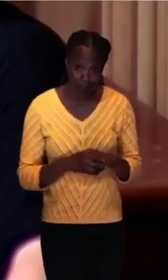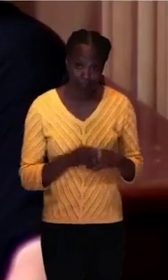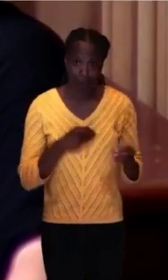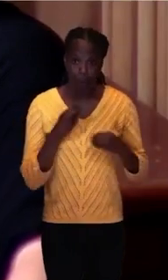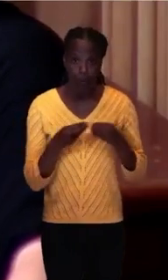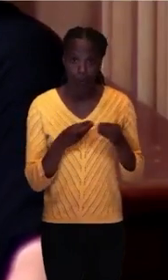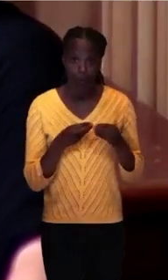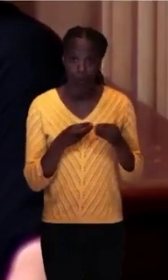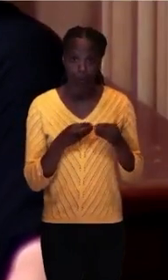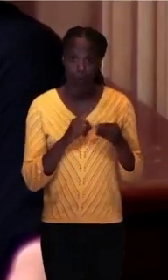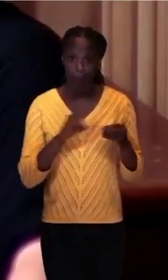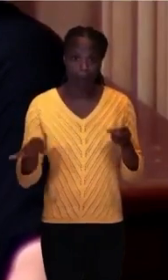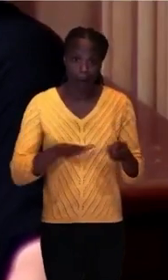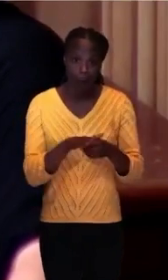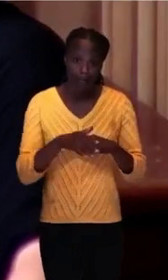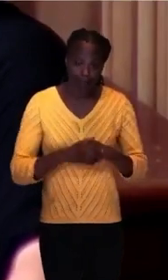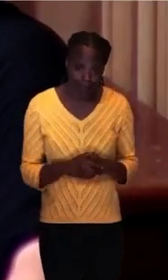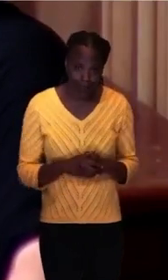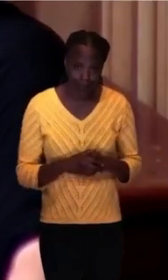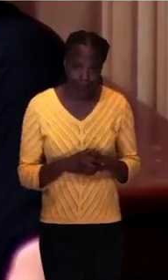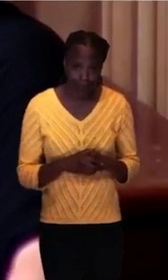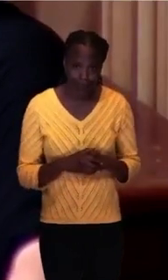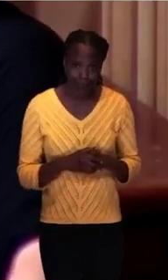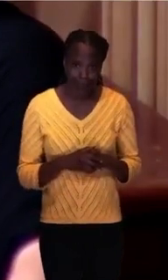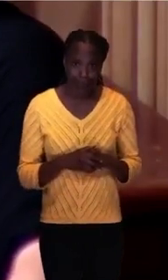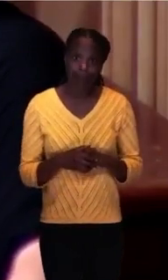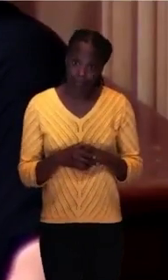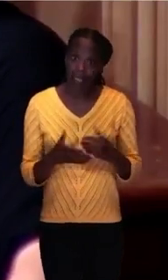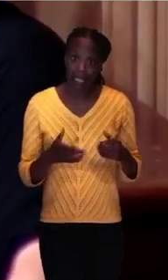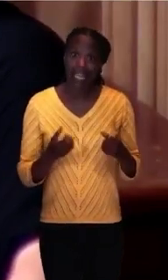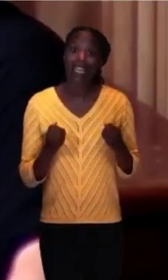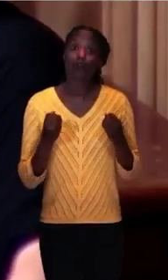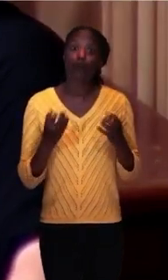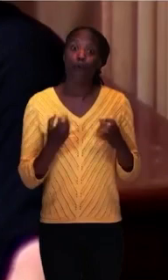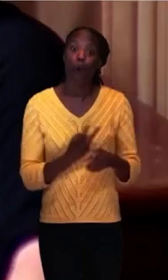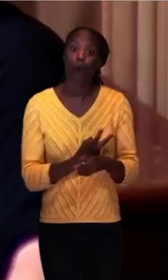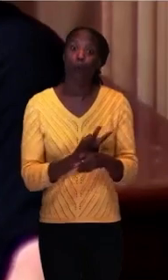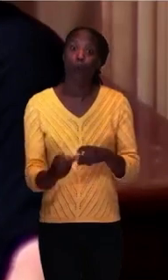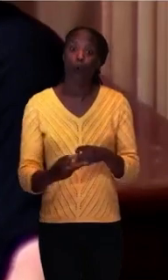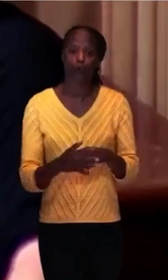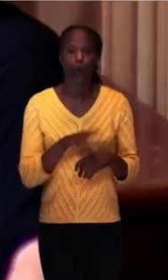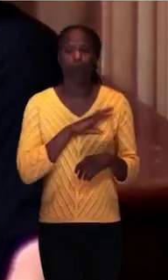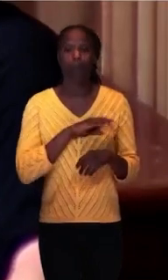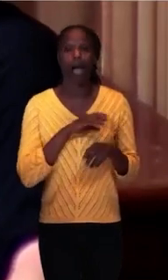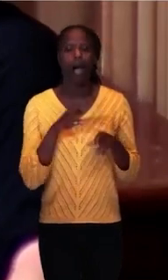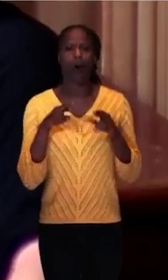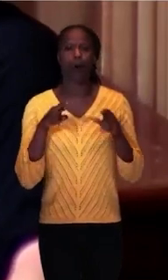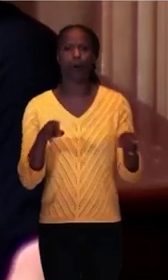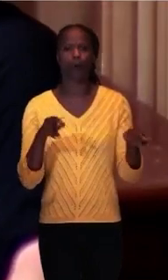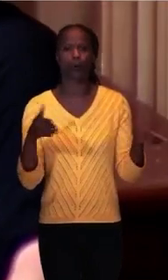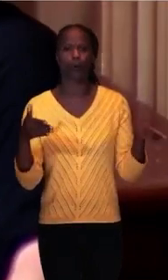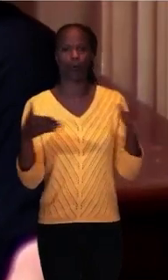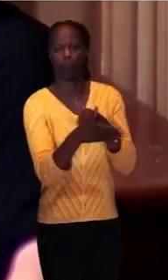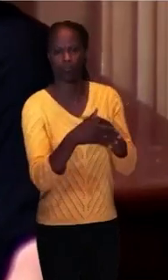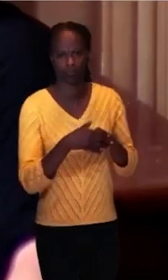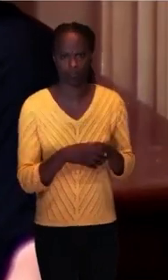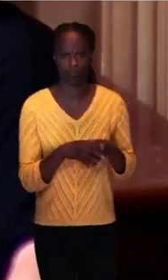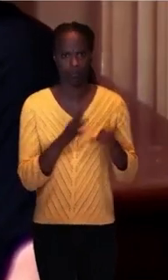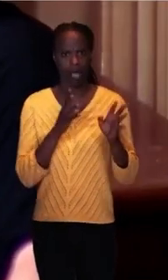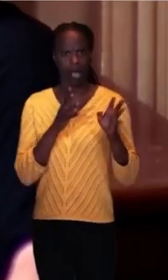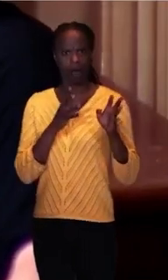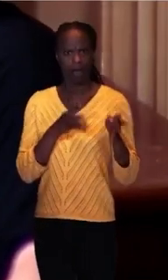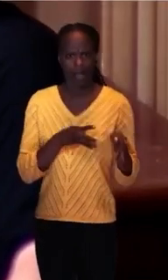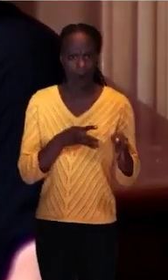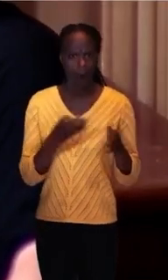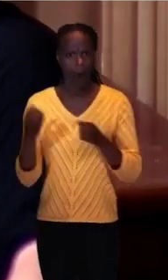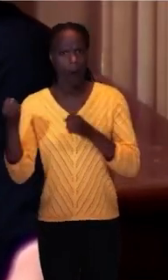discontinues, et pour le moins dangereuses lorsqu'il s'agit de rues à contresens, où il y a un vélo qui frôle un camion. On va reparler